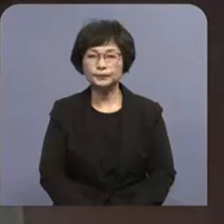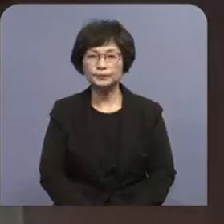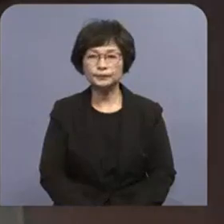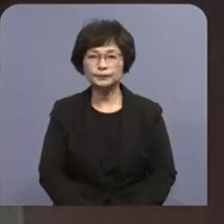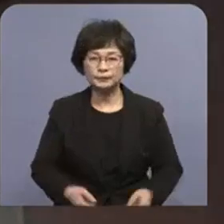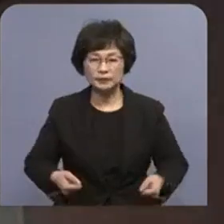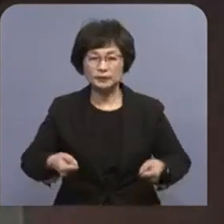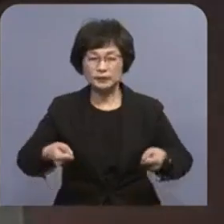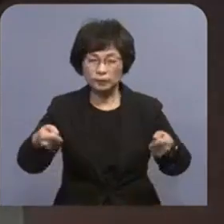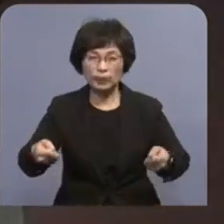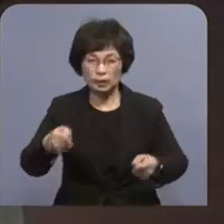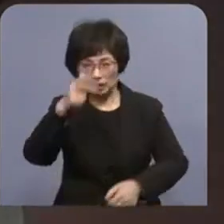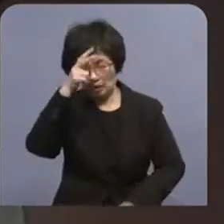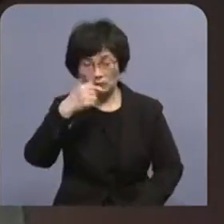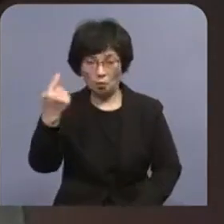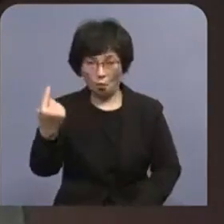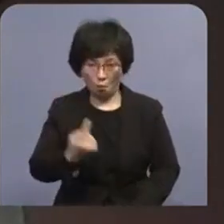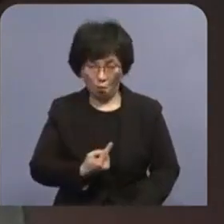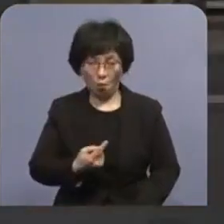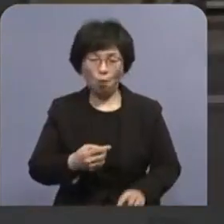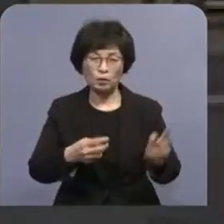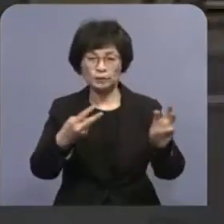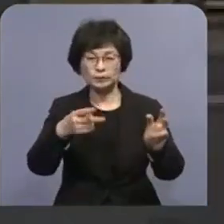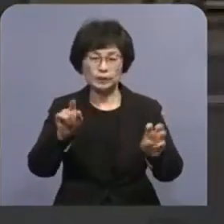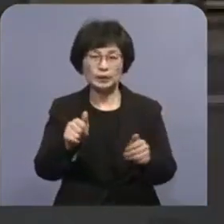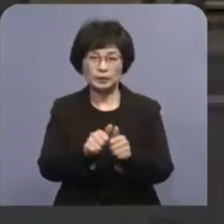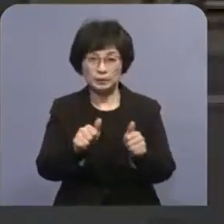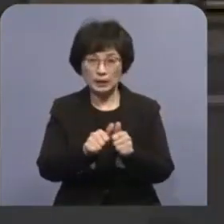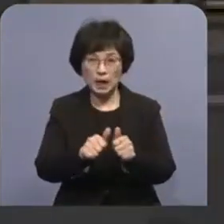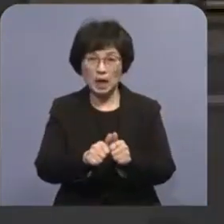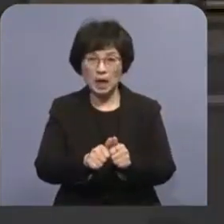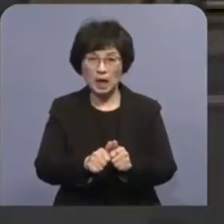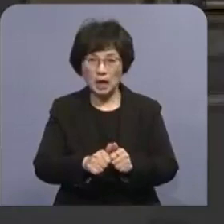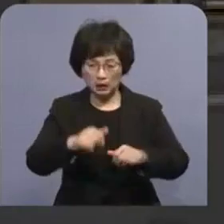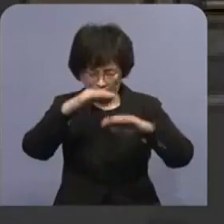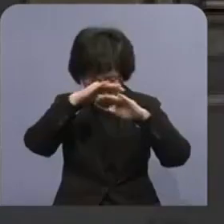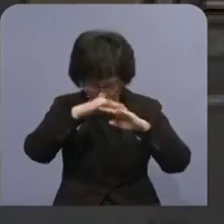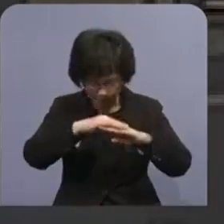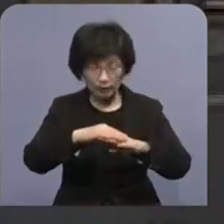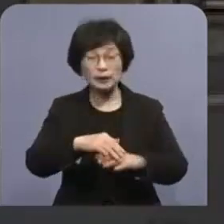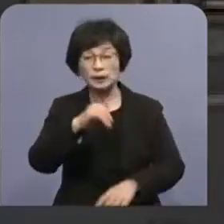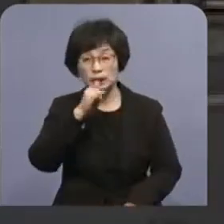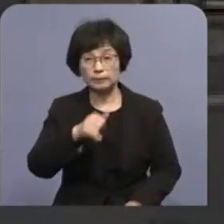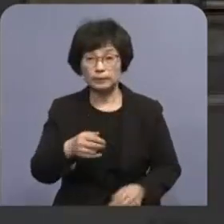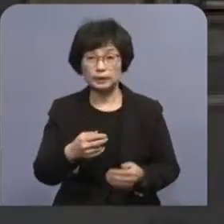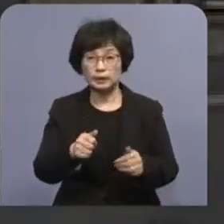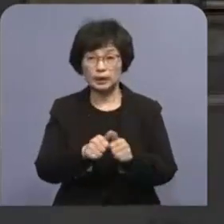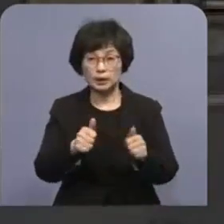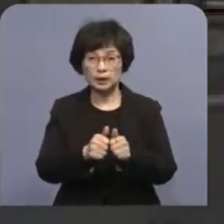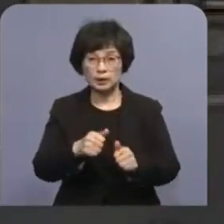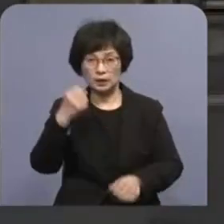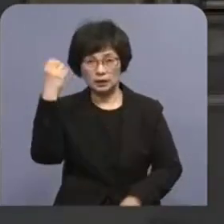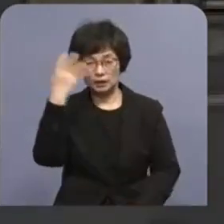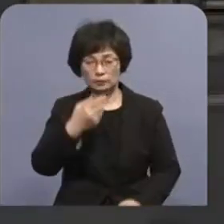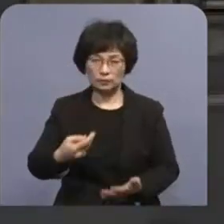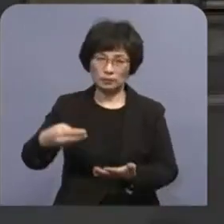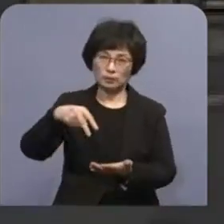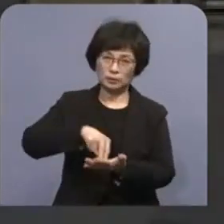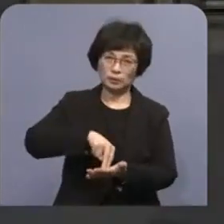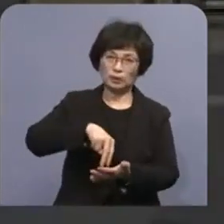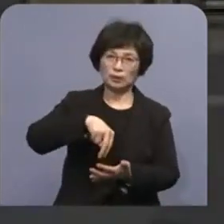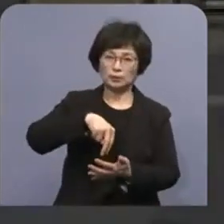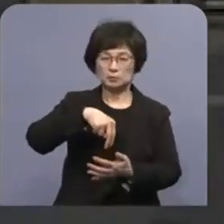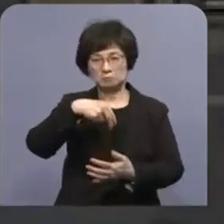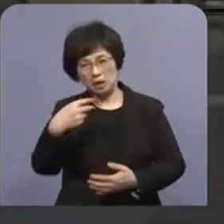들것에 실려 지구대안으로 들어오는 30대 남성 탁자에 엎드려 있던 남성은 갑자기 일어섰다 넘어져